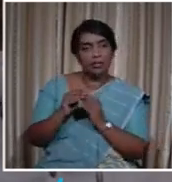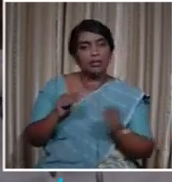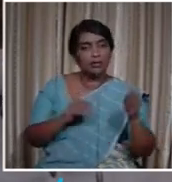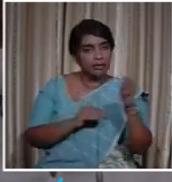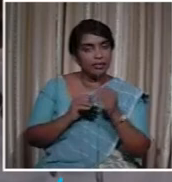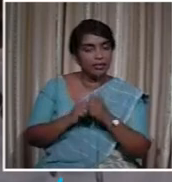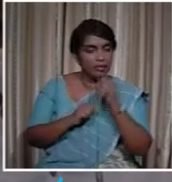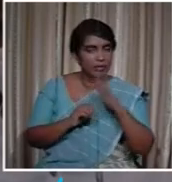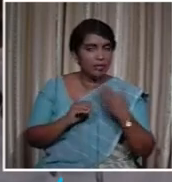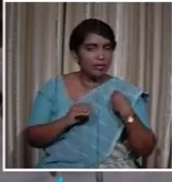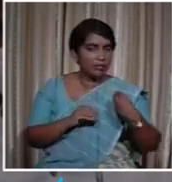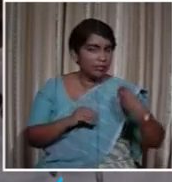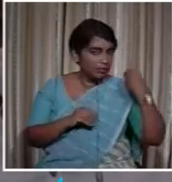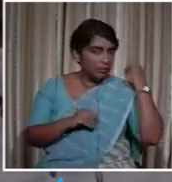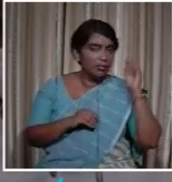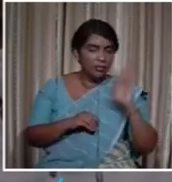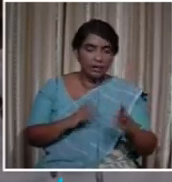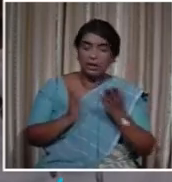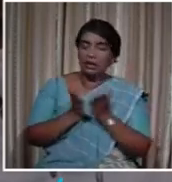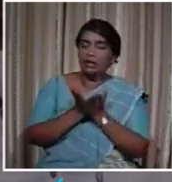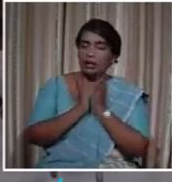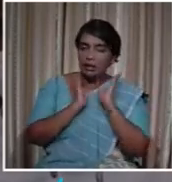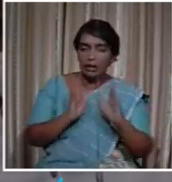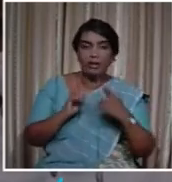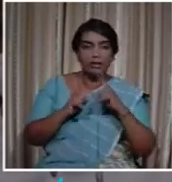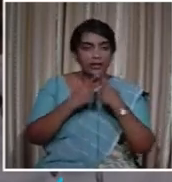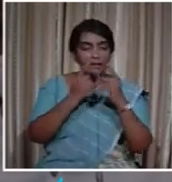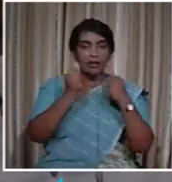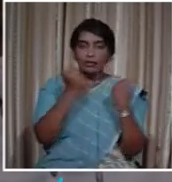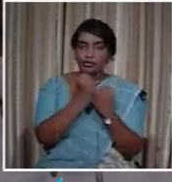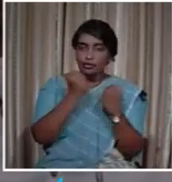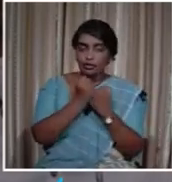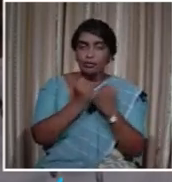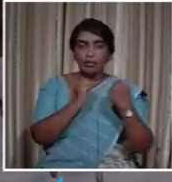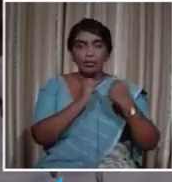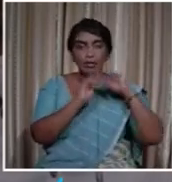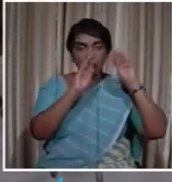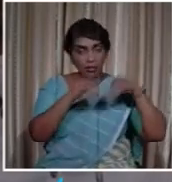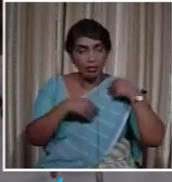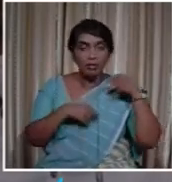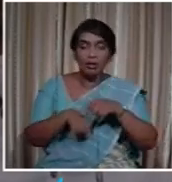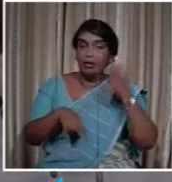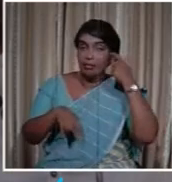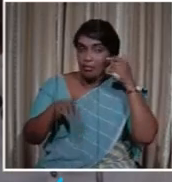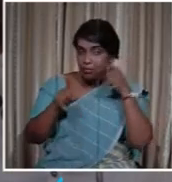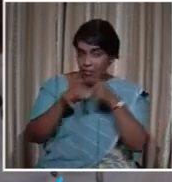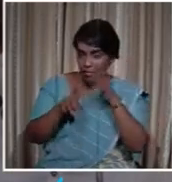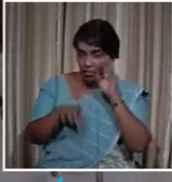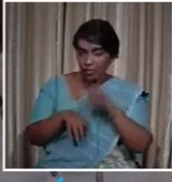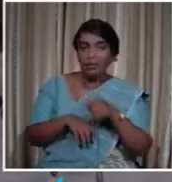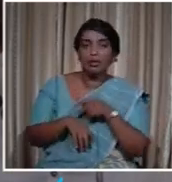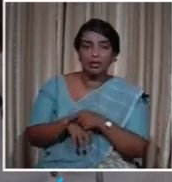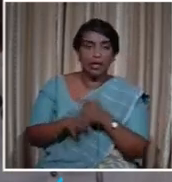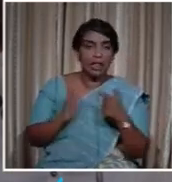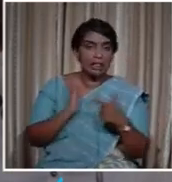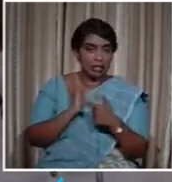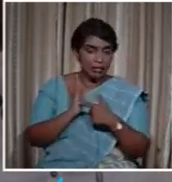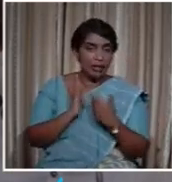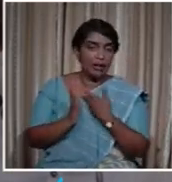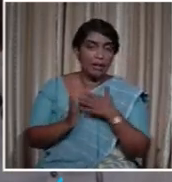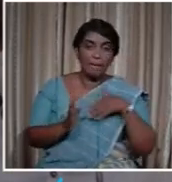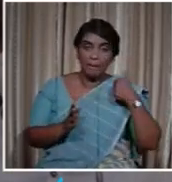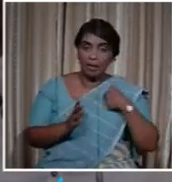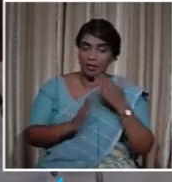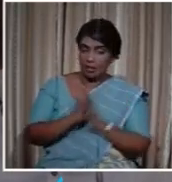கூட இந்தியாவிலே இருந்து பல உதவிகள் இங்கே கிடைத்திருக்கிறது. நான் இந்த இடத்திலே தமிழ்நாடு முதலமைச்சர் மாண்புமிகு